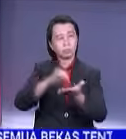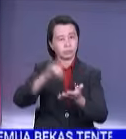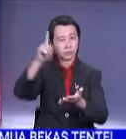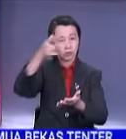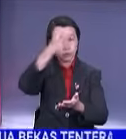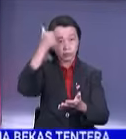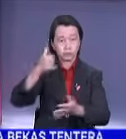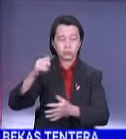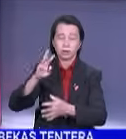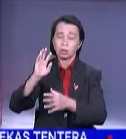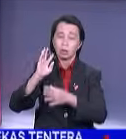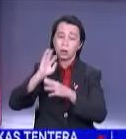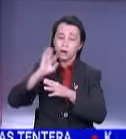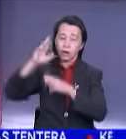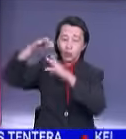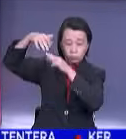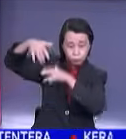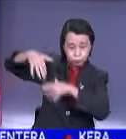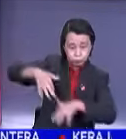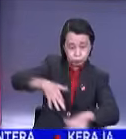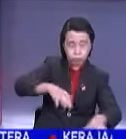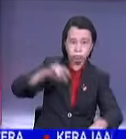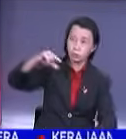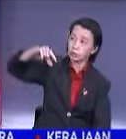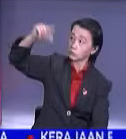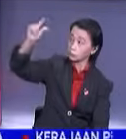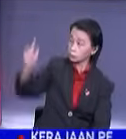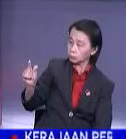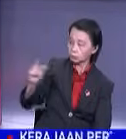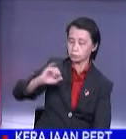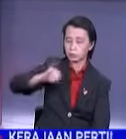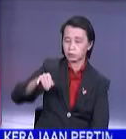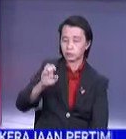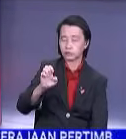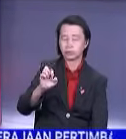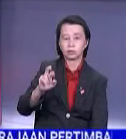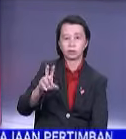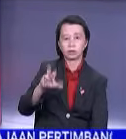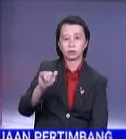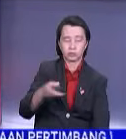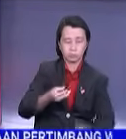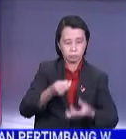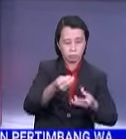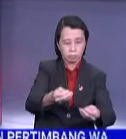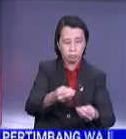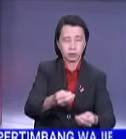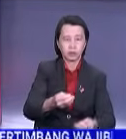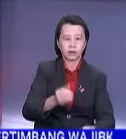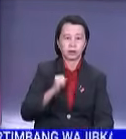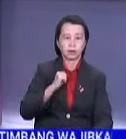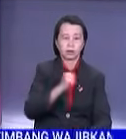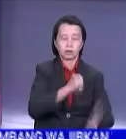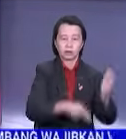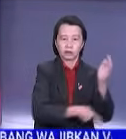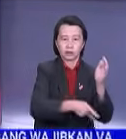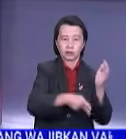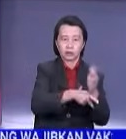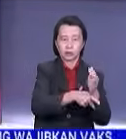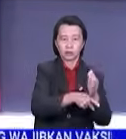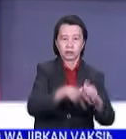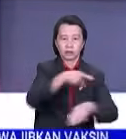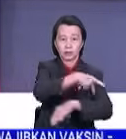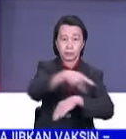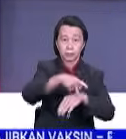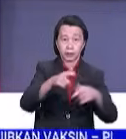akibat fenomena kepala e dari puncak gunung jerai sumbangan disampaikan advancement Padang besarnya jatuh Zainal